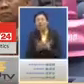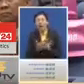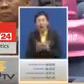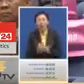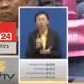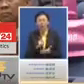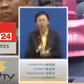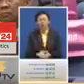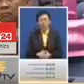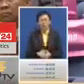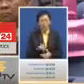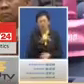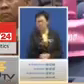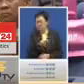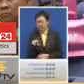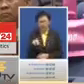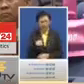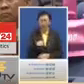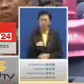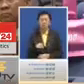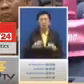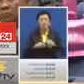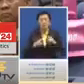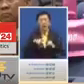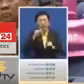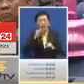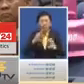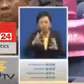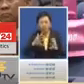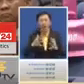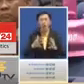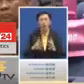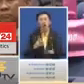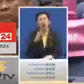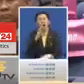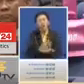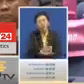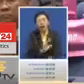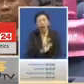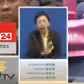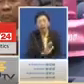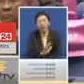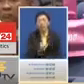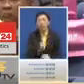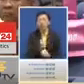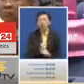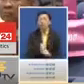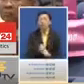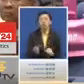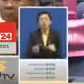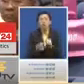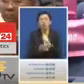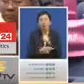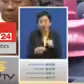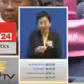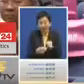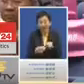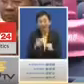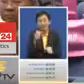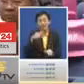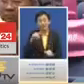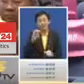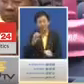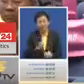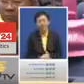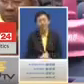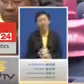ลูกซับซ้อนกันเยอะปีนี้แล้งกับห้ามอีก5ปีชาวนาไม่ได้ทำนาปลังนาปีท